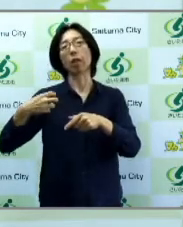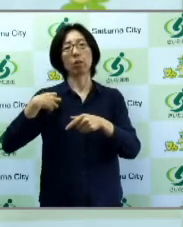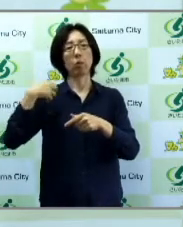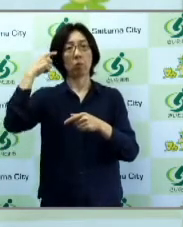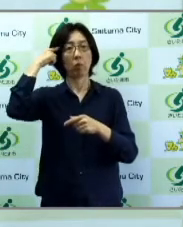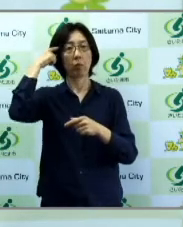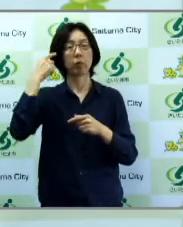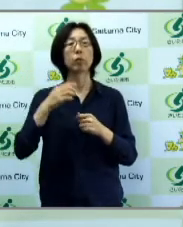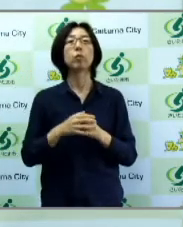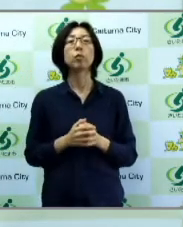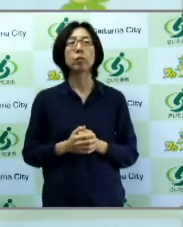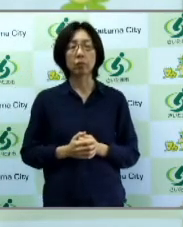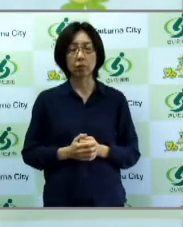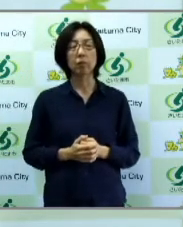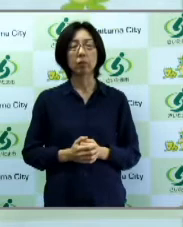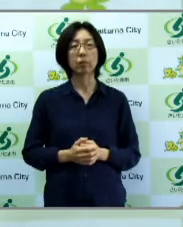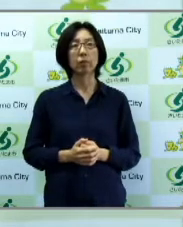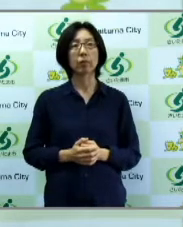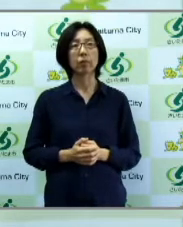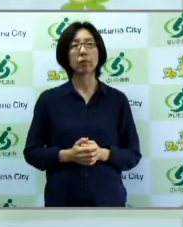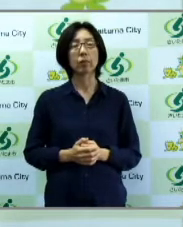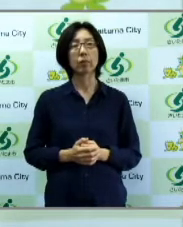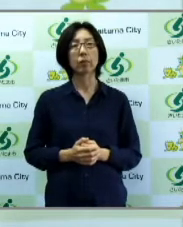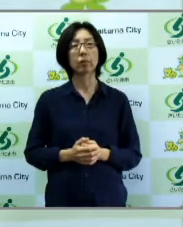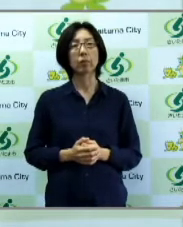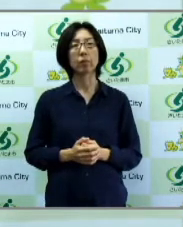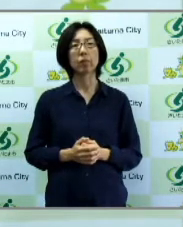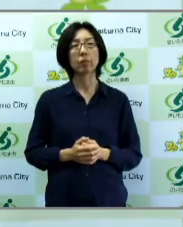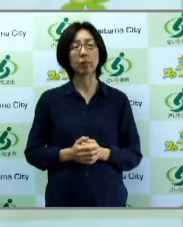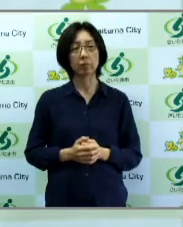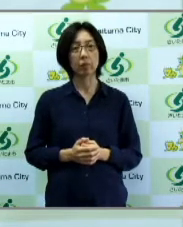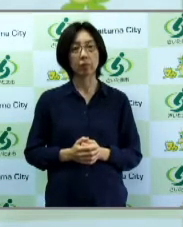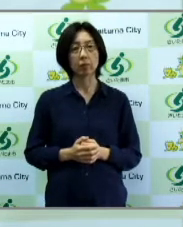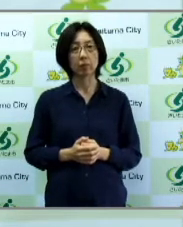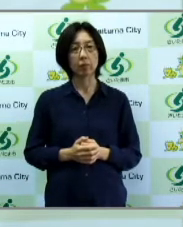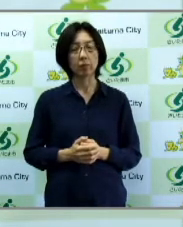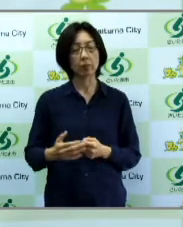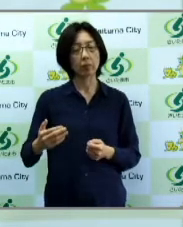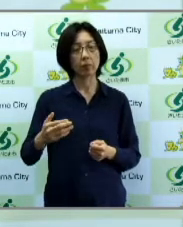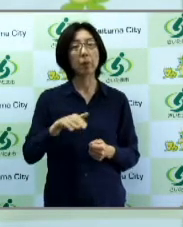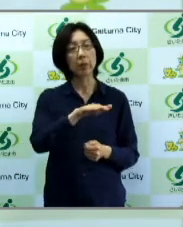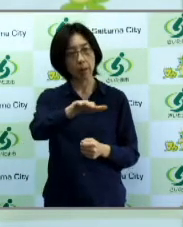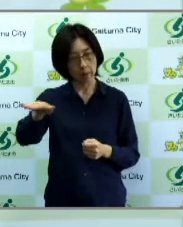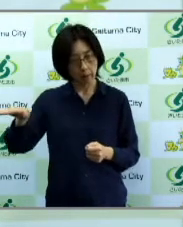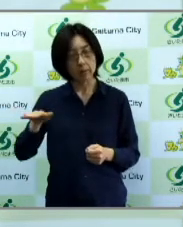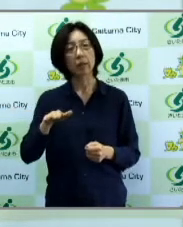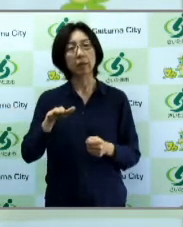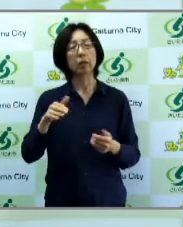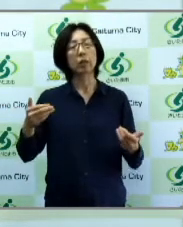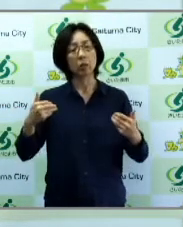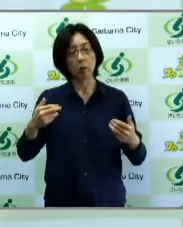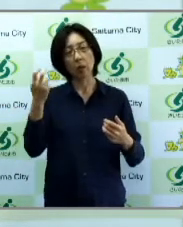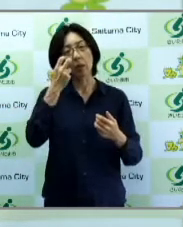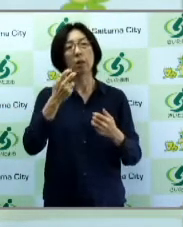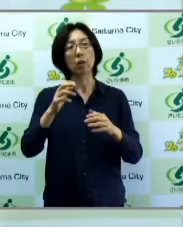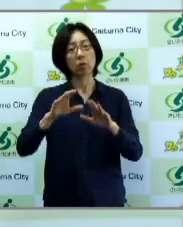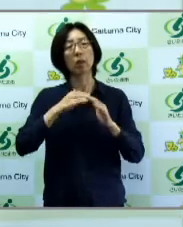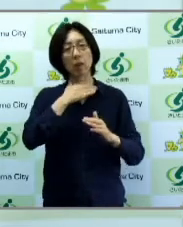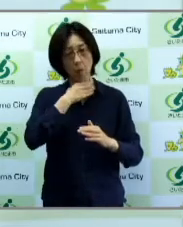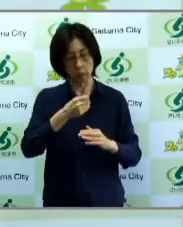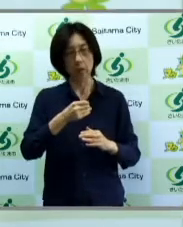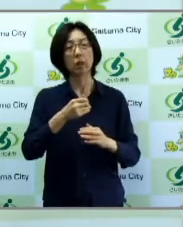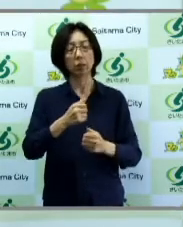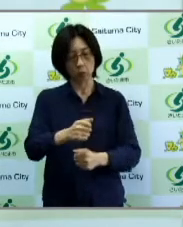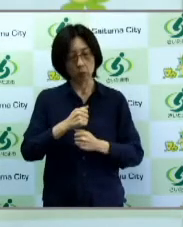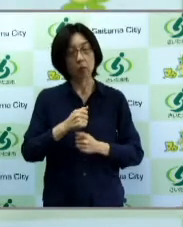動をできるだけ多くの方々にお知らせをしてやっていただけるように促していくということを